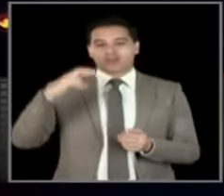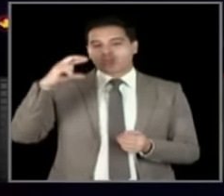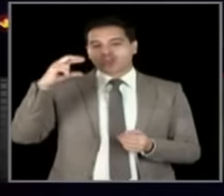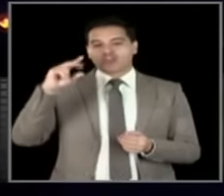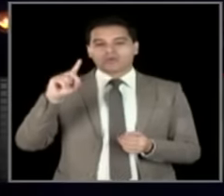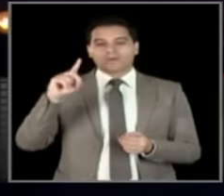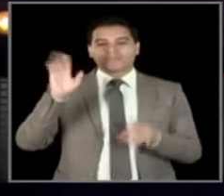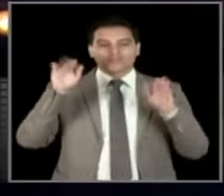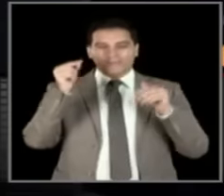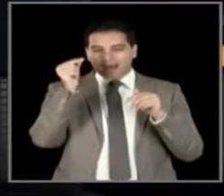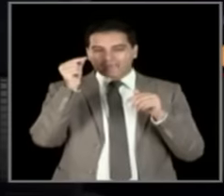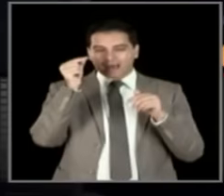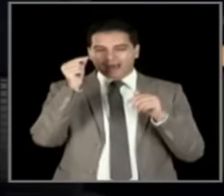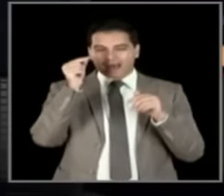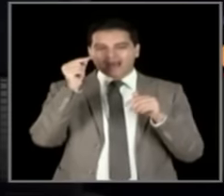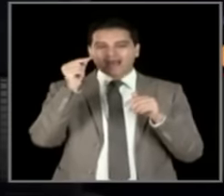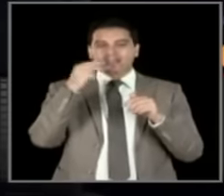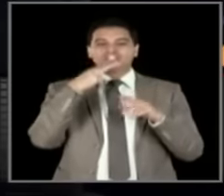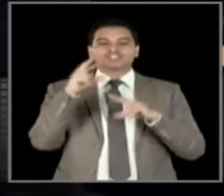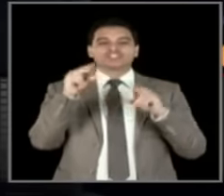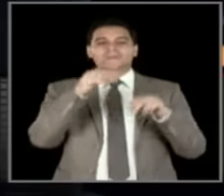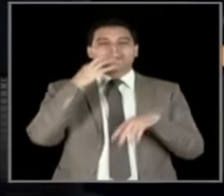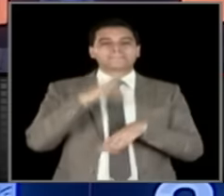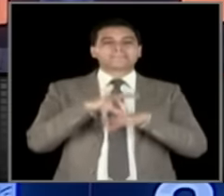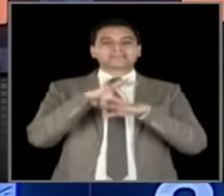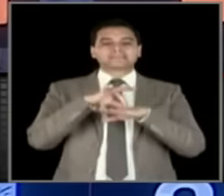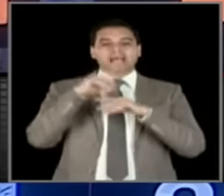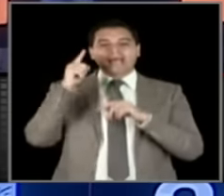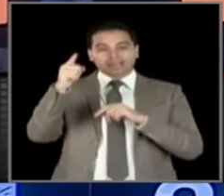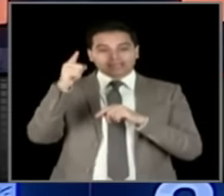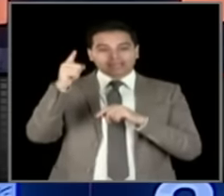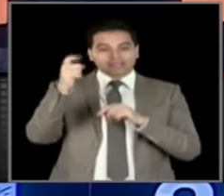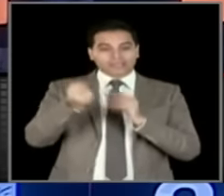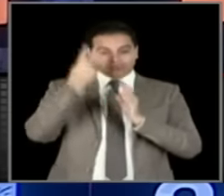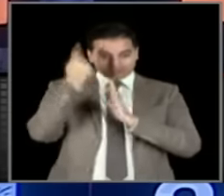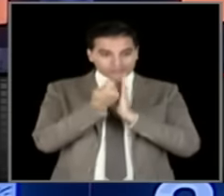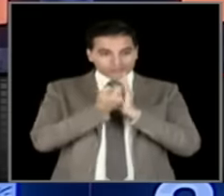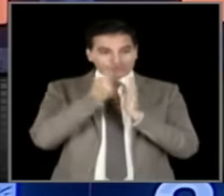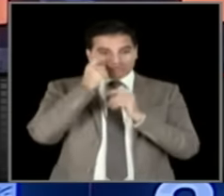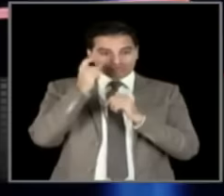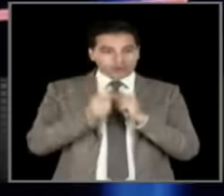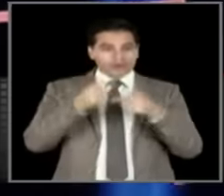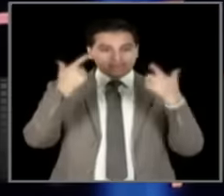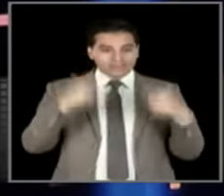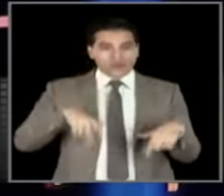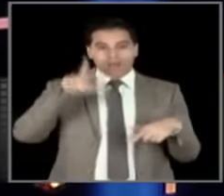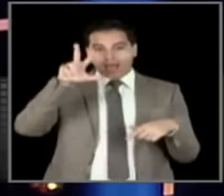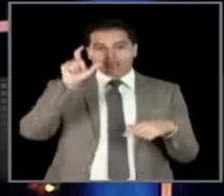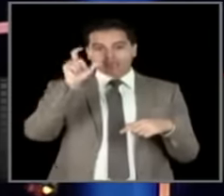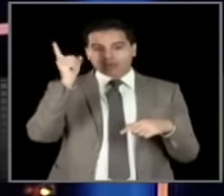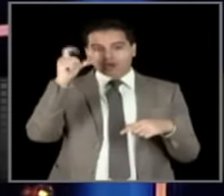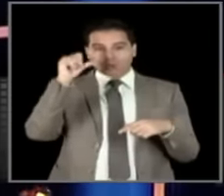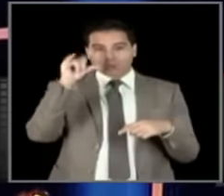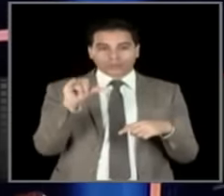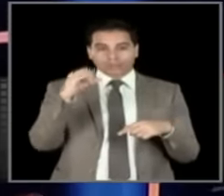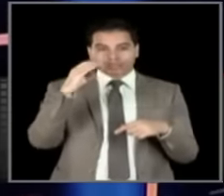ذبابة بشرية هي رواية الأديب نرويجي، فمن هو؟ ذا